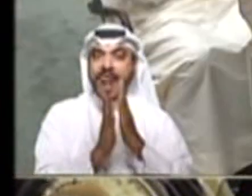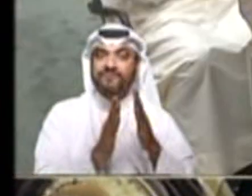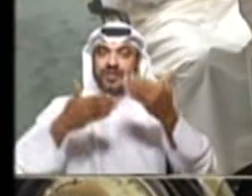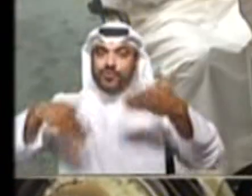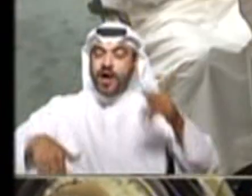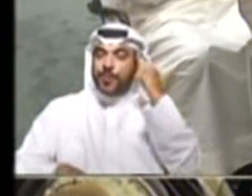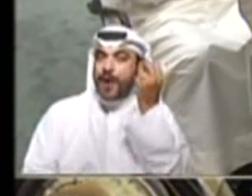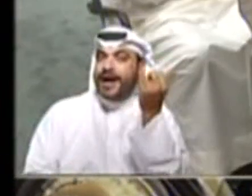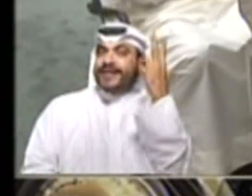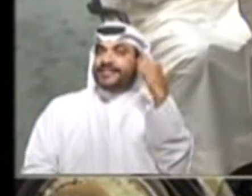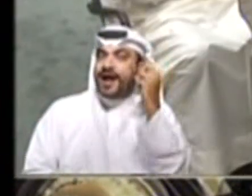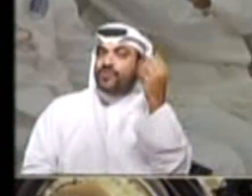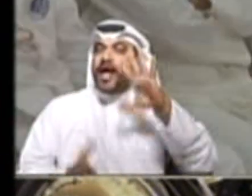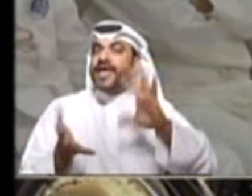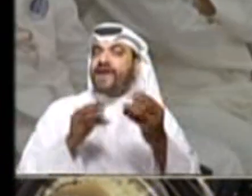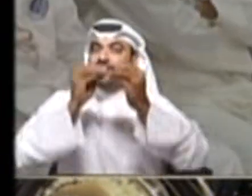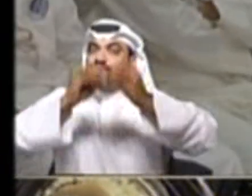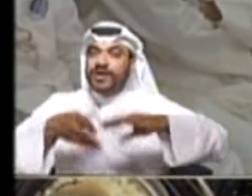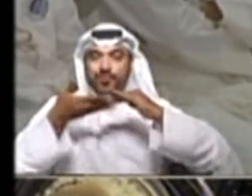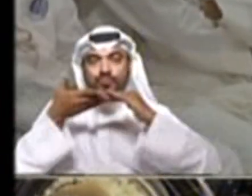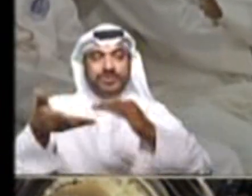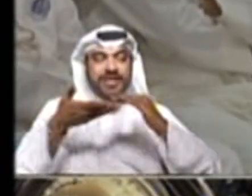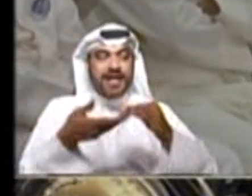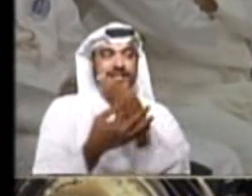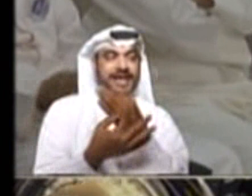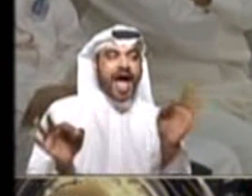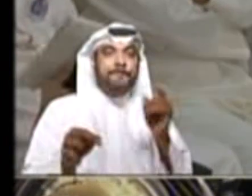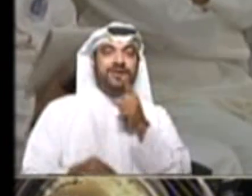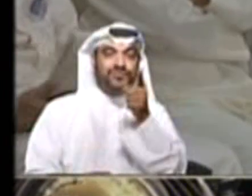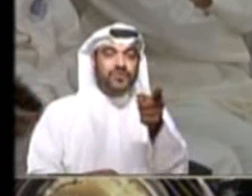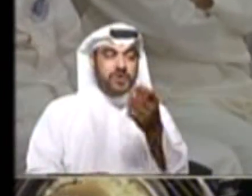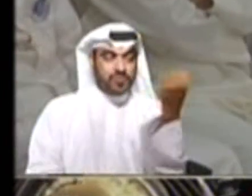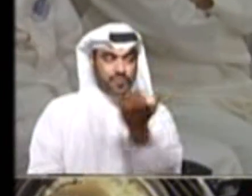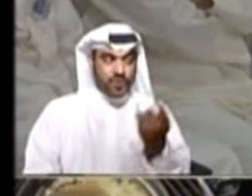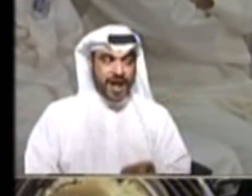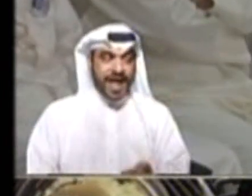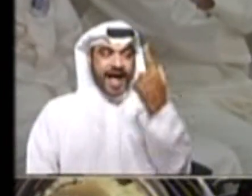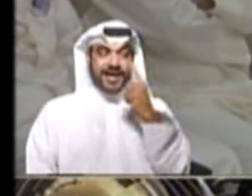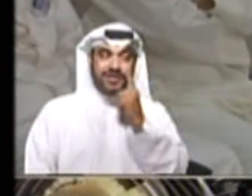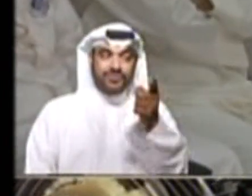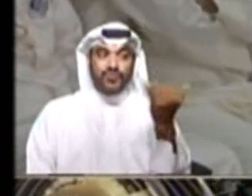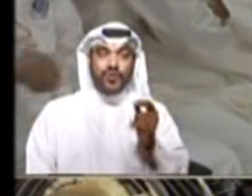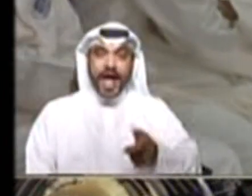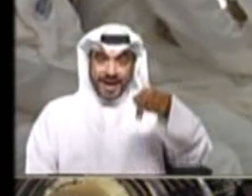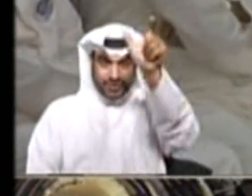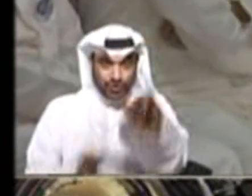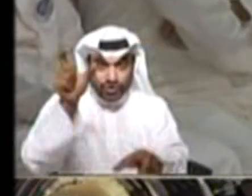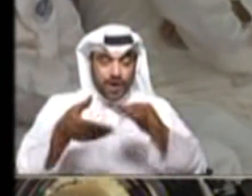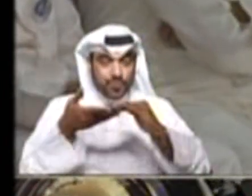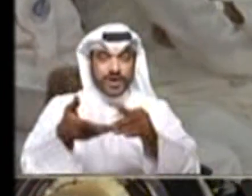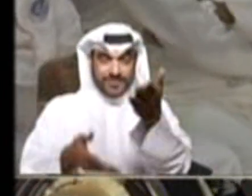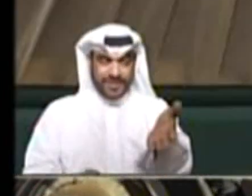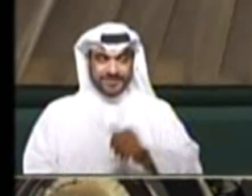وتقديم الاقتراحات والحلول لمساعدة هذه الفئة والتي لا تقل أهمية عن أي فرد داخل